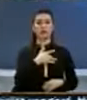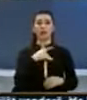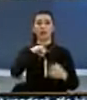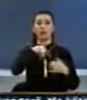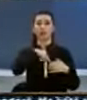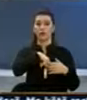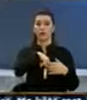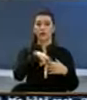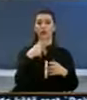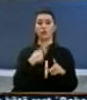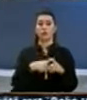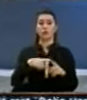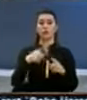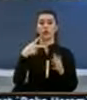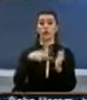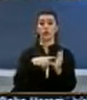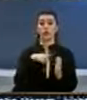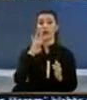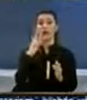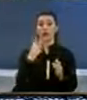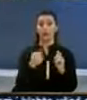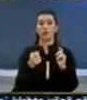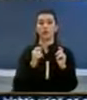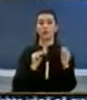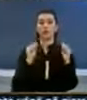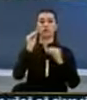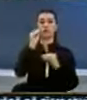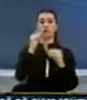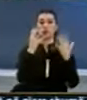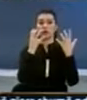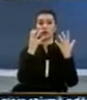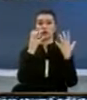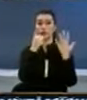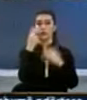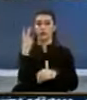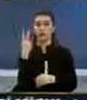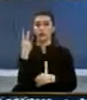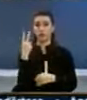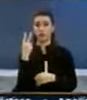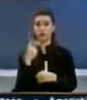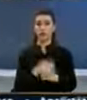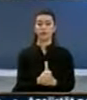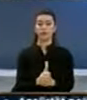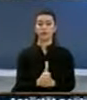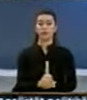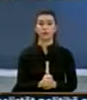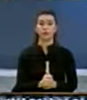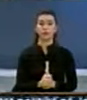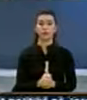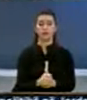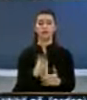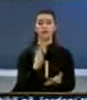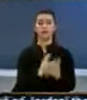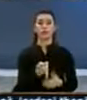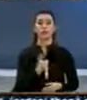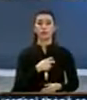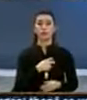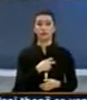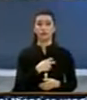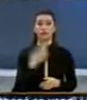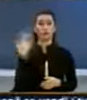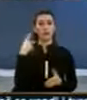vitin 2014 ka rrinë 962. Janë bën stentime në vitin